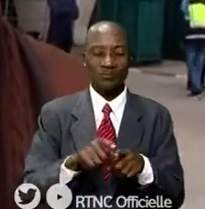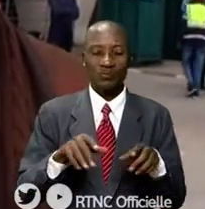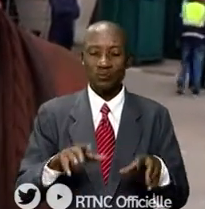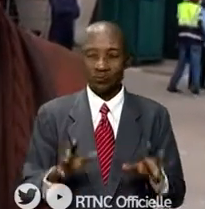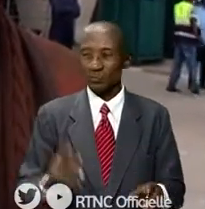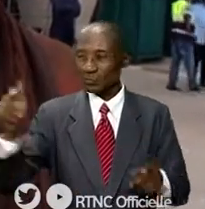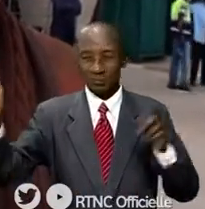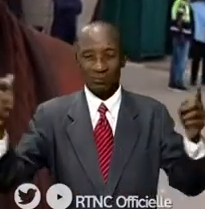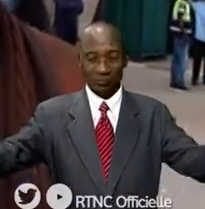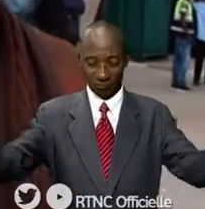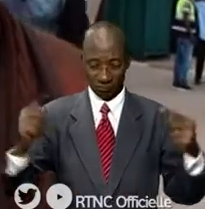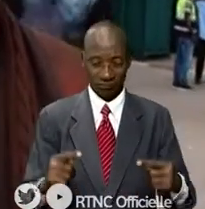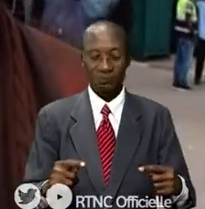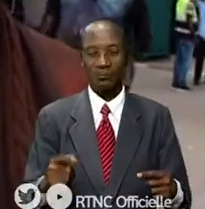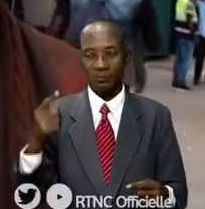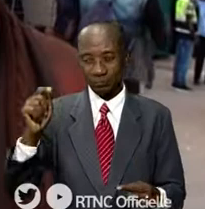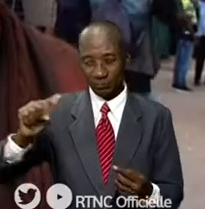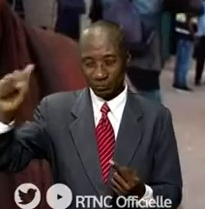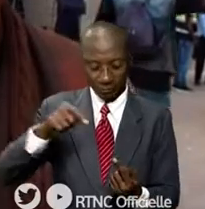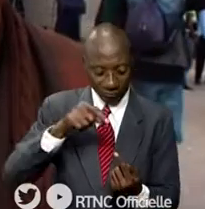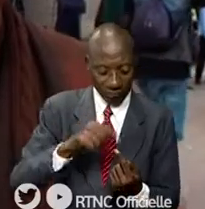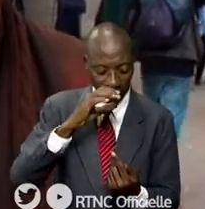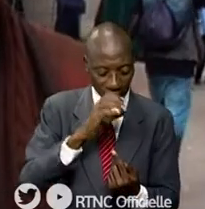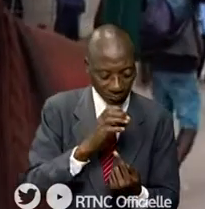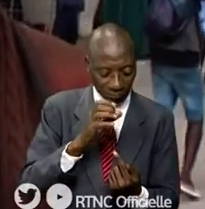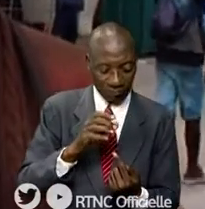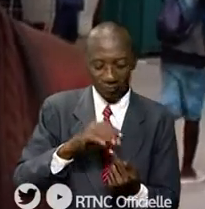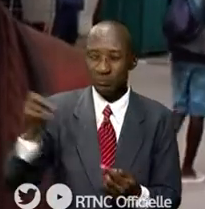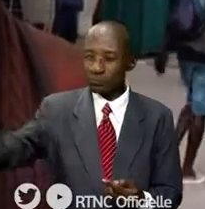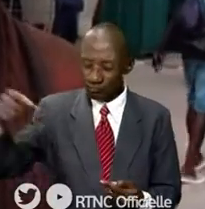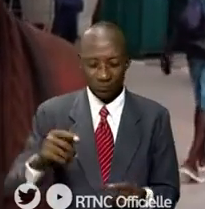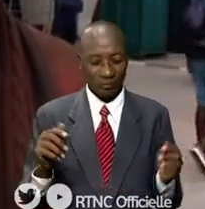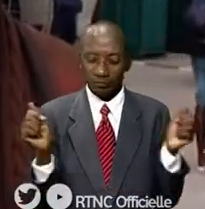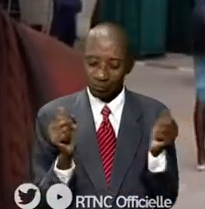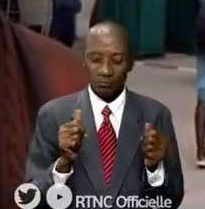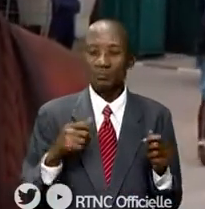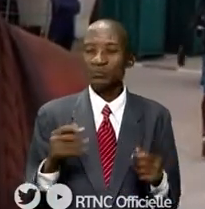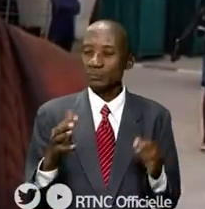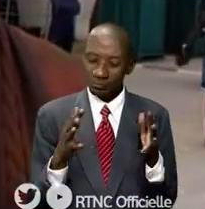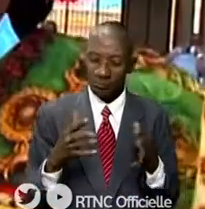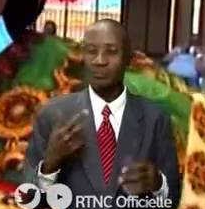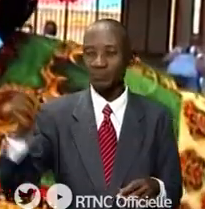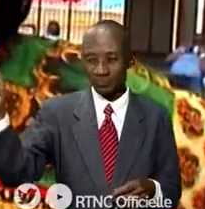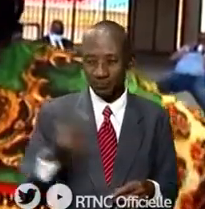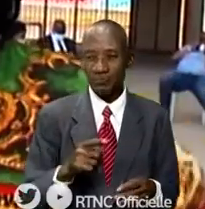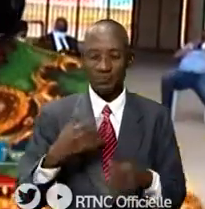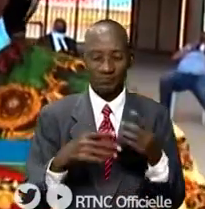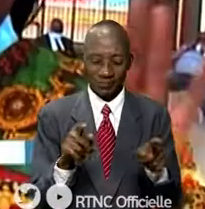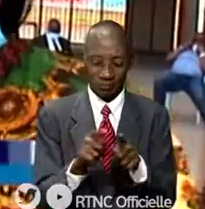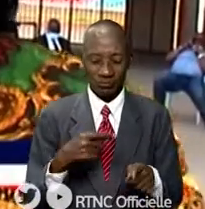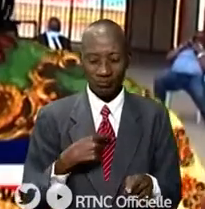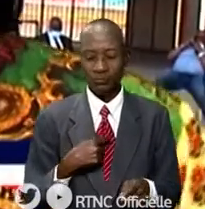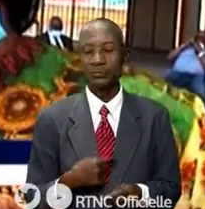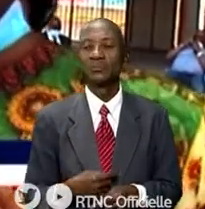son état avant que la situation s'aggrave. Donc n'ayez pas peur, faites comme moi, venez et ça sera une très bonne chose. Je dirais à